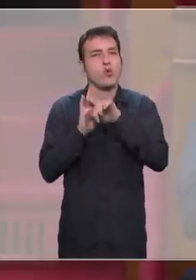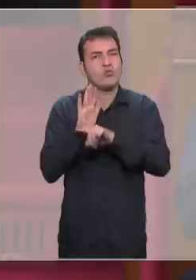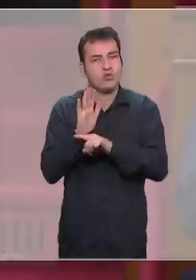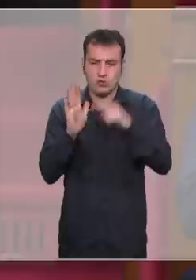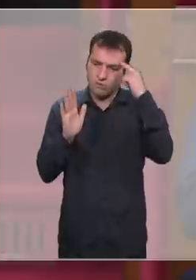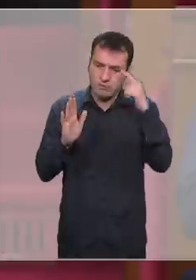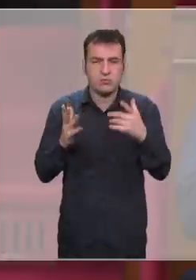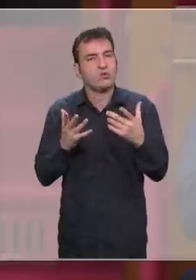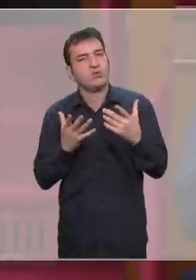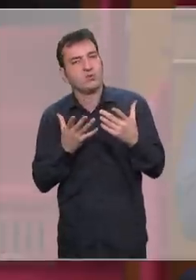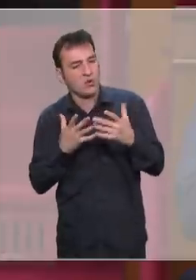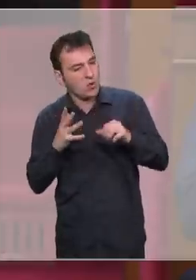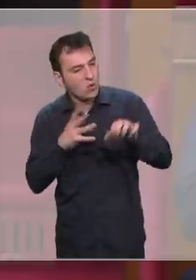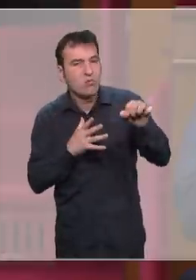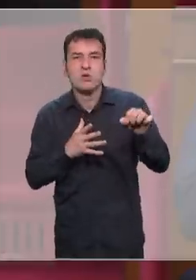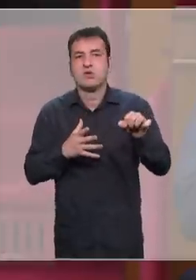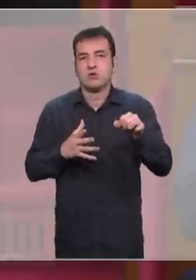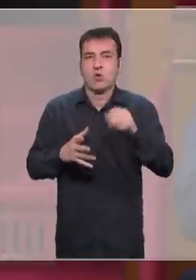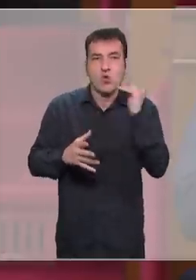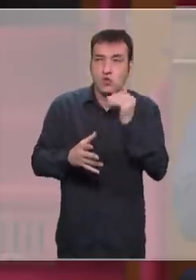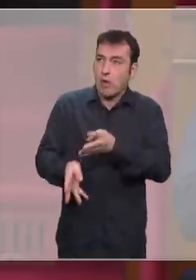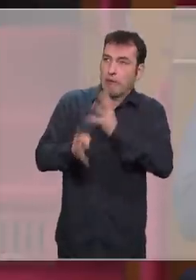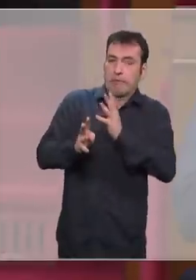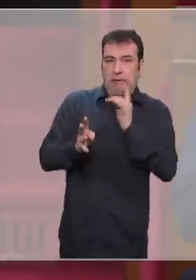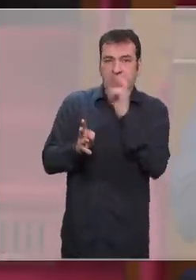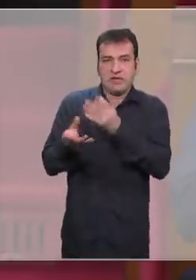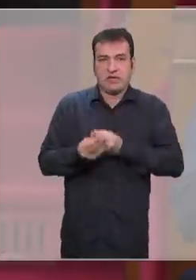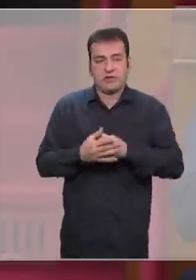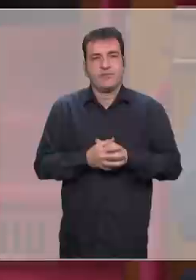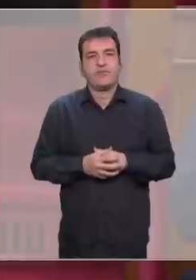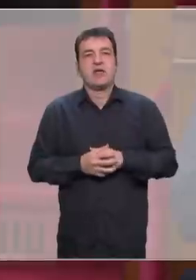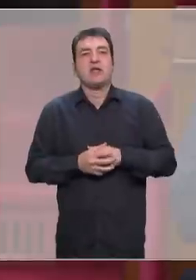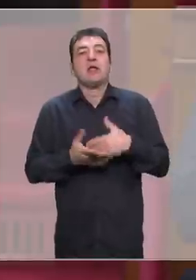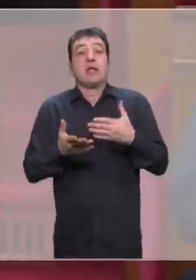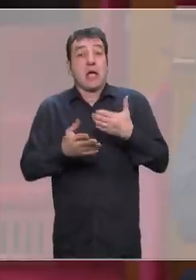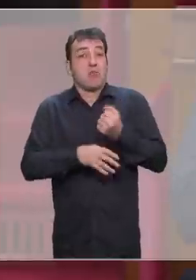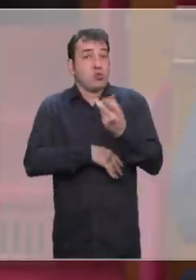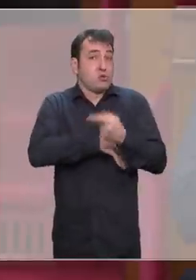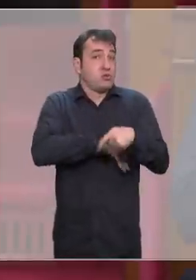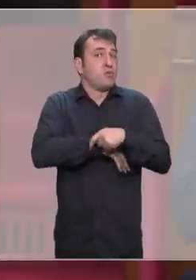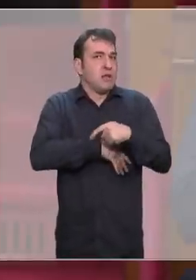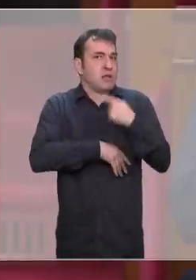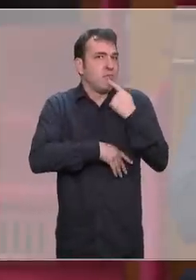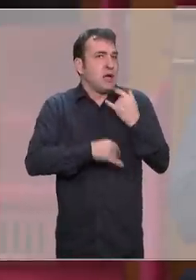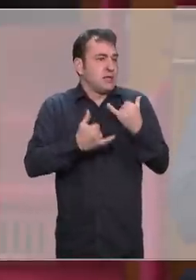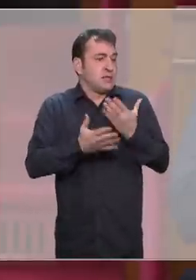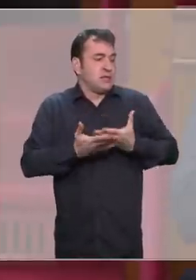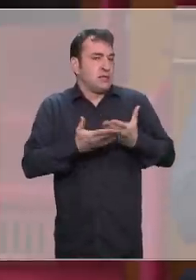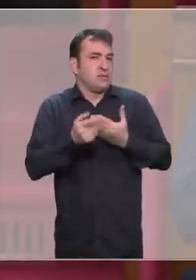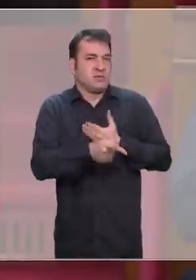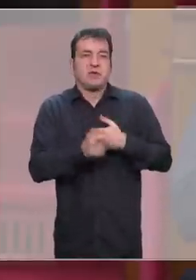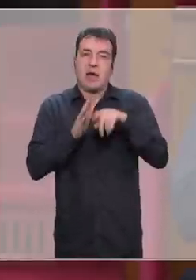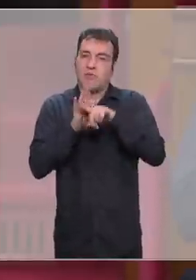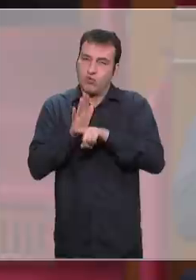d'urgence. Face à la crise pédiatrique dont nous parlions dans cet hémicycle, il y a encore quelques semaines, certaines de ces mesures ont été reprises en plus